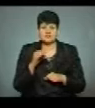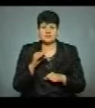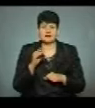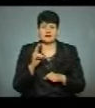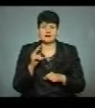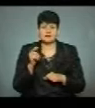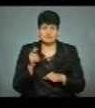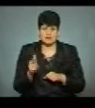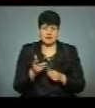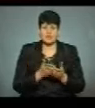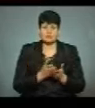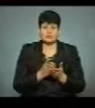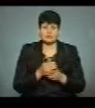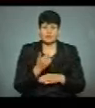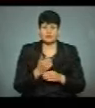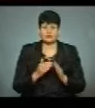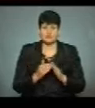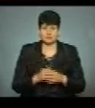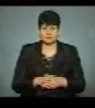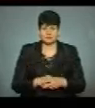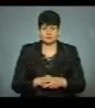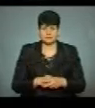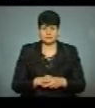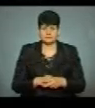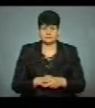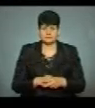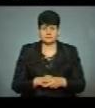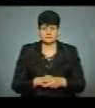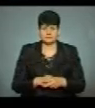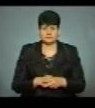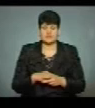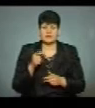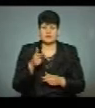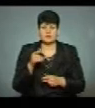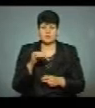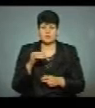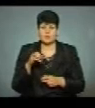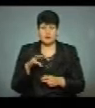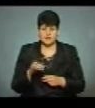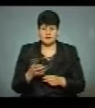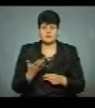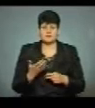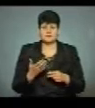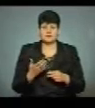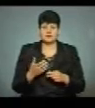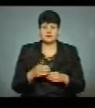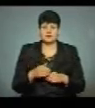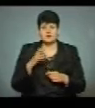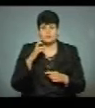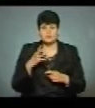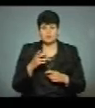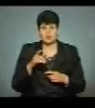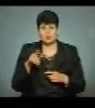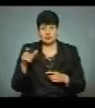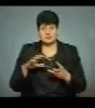житлово-комунального господарства, яке обслуговує його будинок. Галина Юліанівна, дай вам Боже здоров'я. Василь Донець. Цегла падає